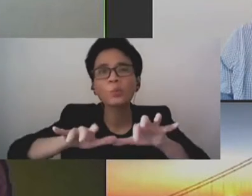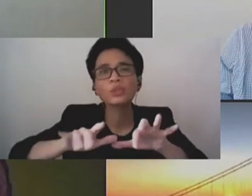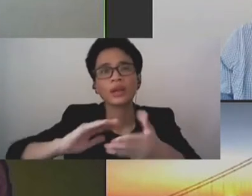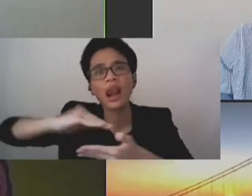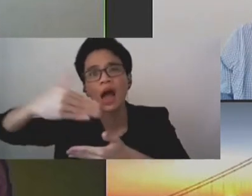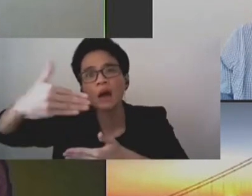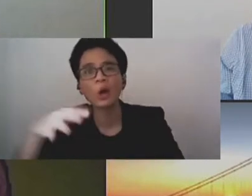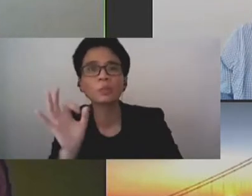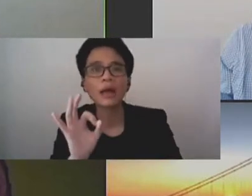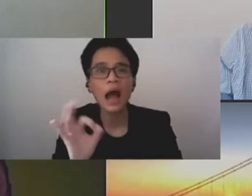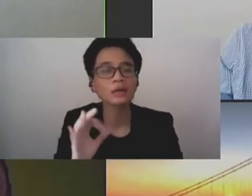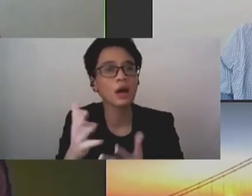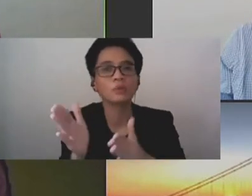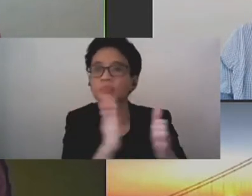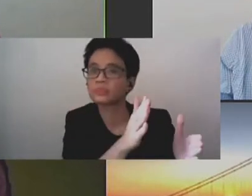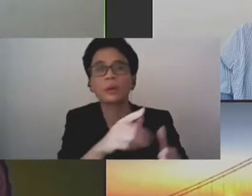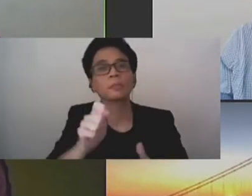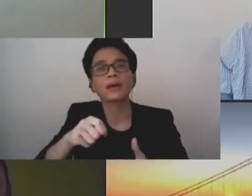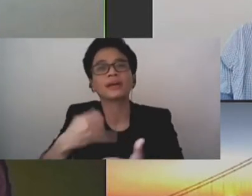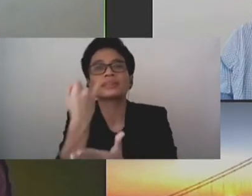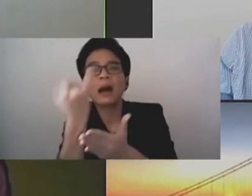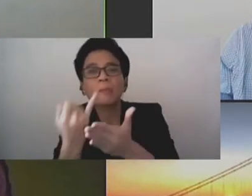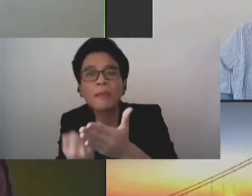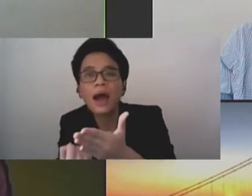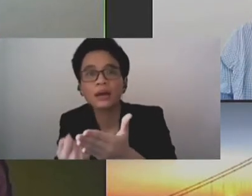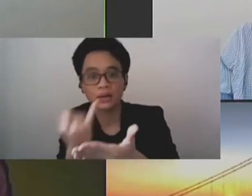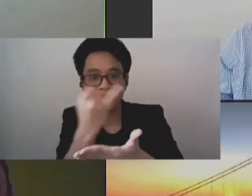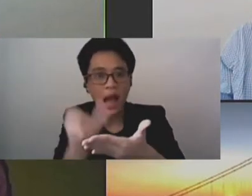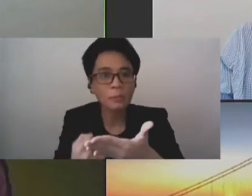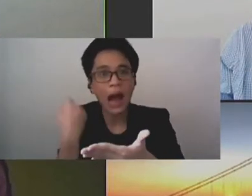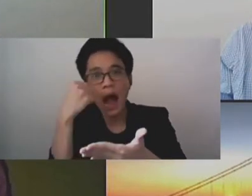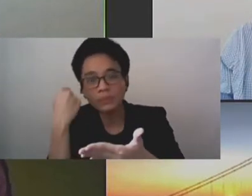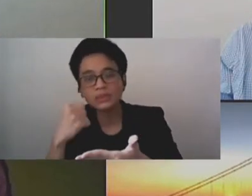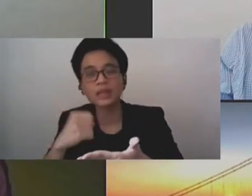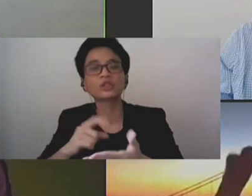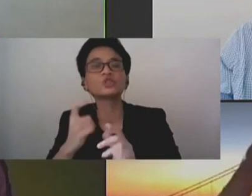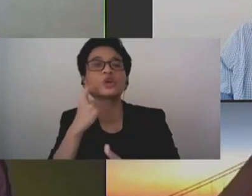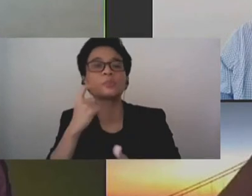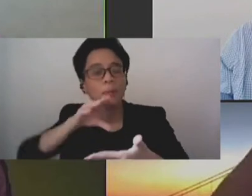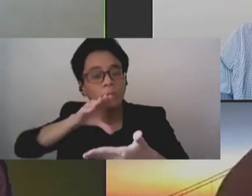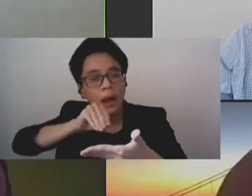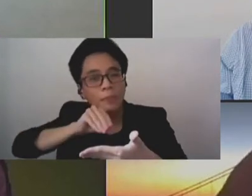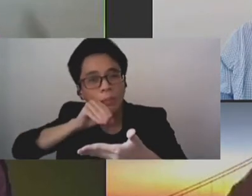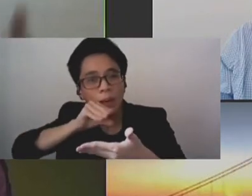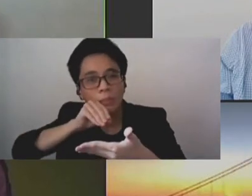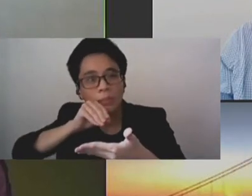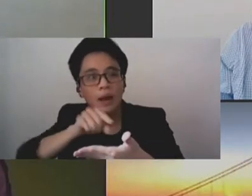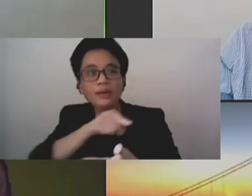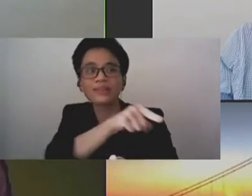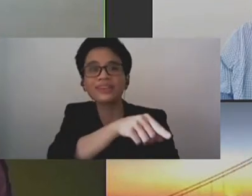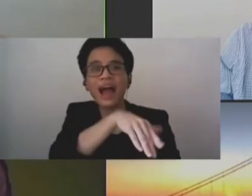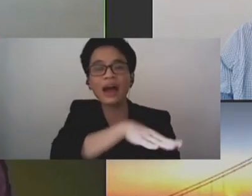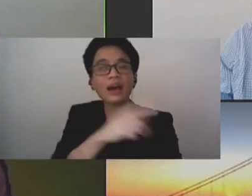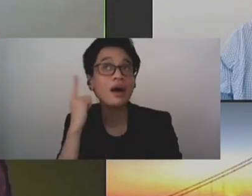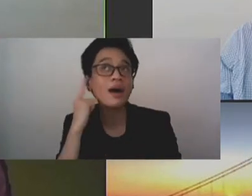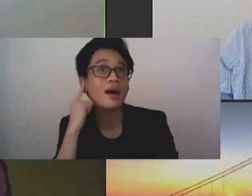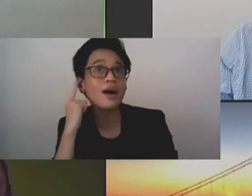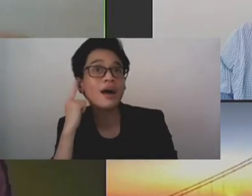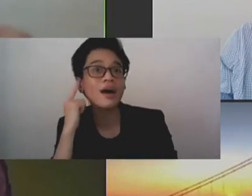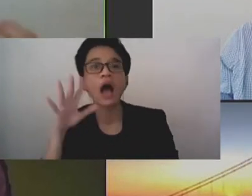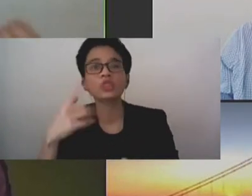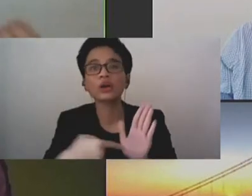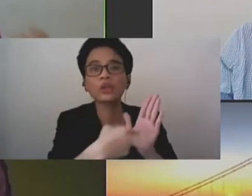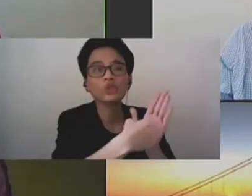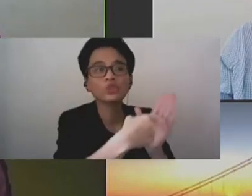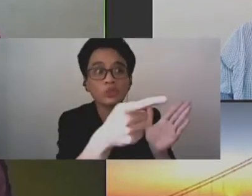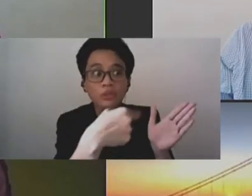punya apapun itu, maka bisa dibacakan misalnya. Kalau misalnya dia bisa ini ditunjuk, kayak gitu. Jadi